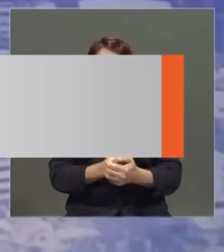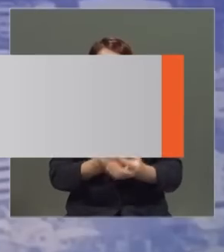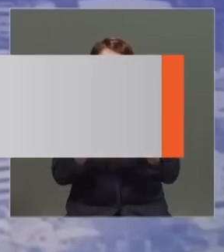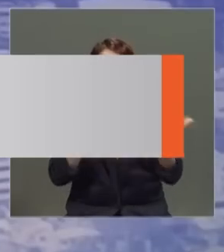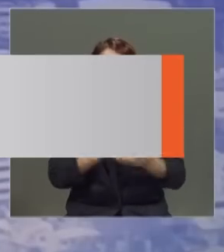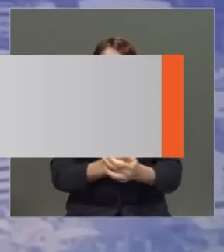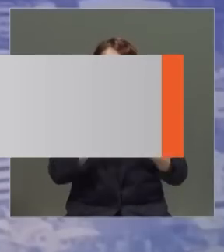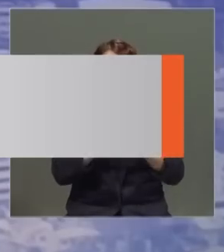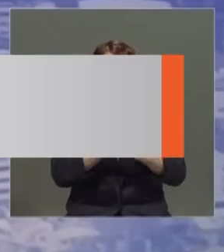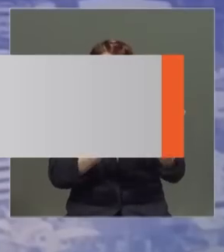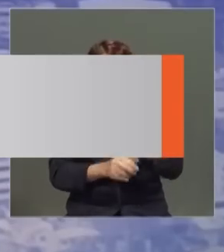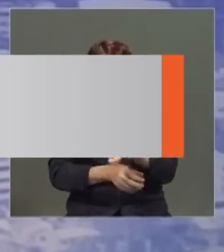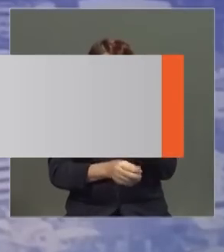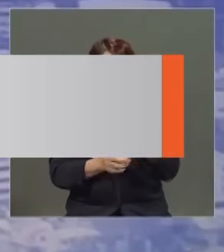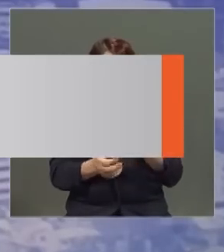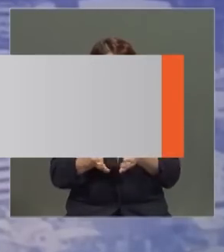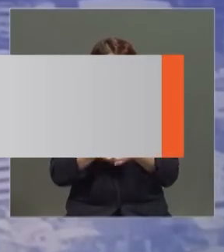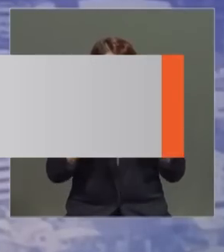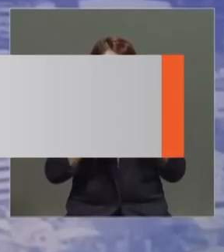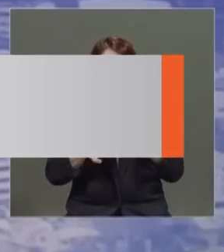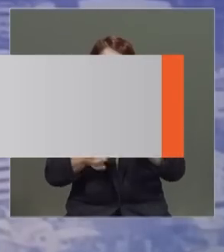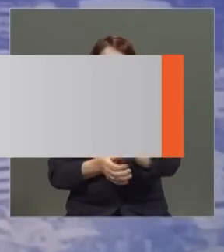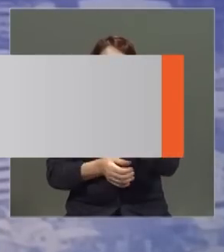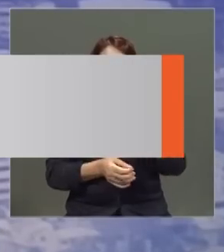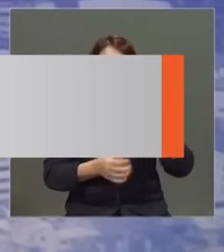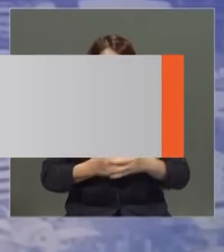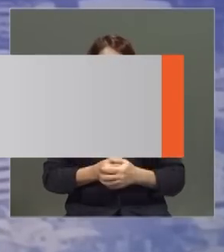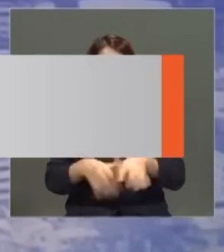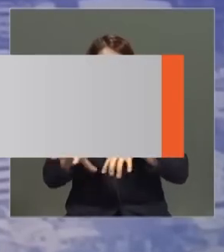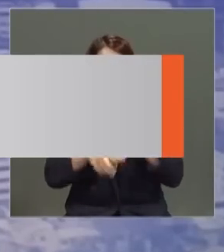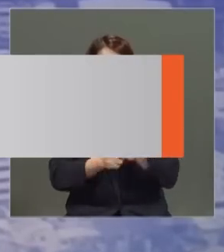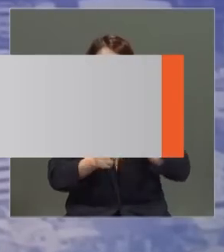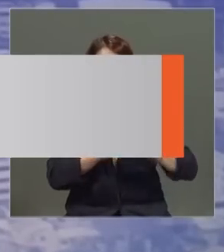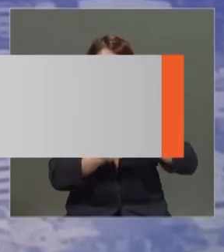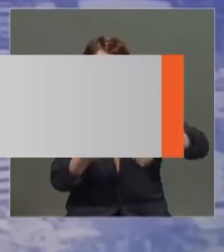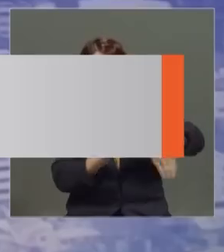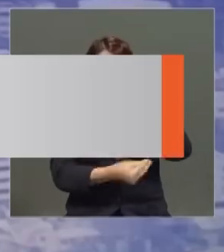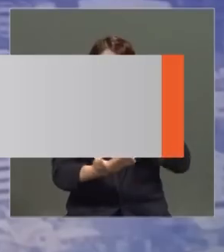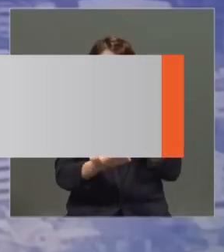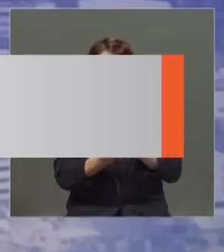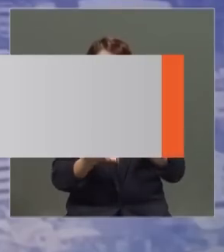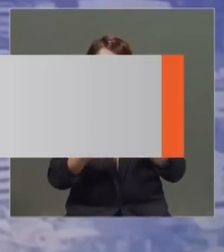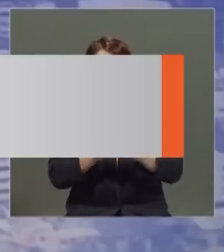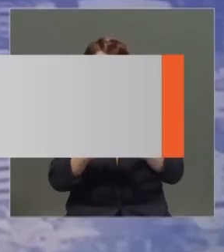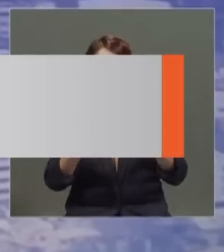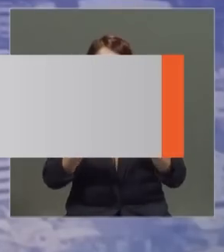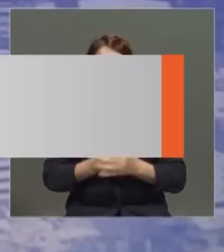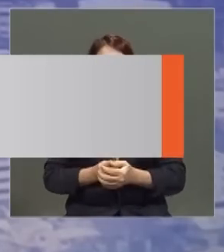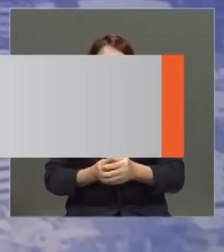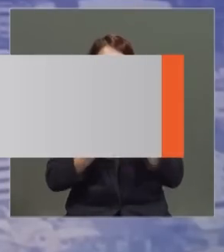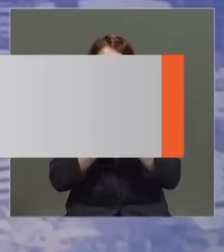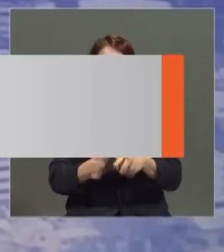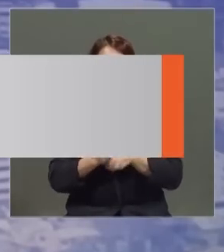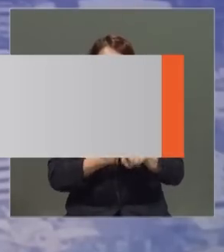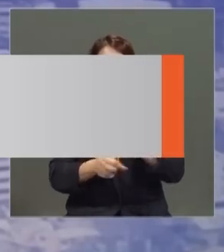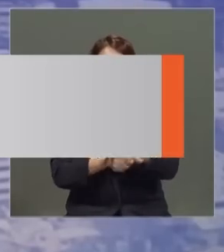พียง1จุดเนี่ยอาจจะทำให้ทั้งระบบนะคะการดำเนินเศรษฐกิจนั้นต้องหยุดชะงักไปด้วยและในแง่ของการระบ